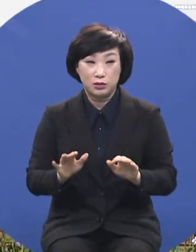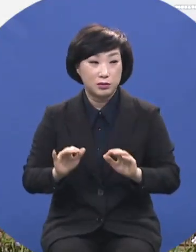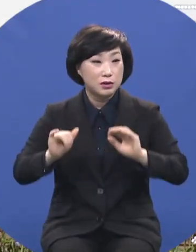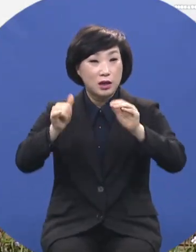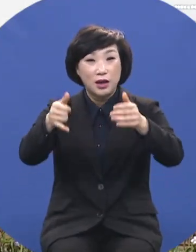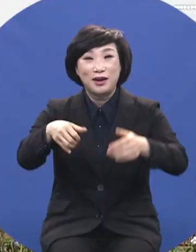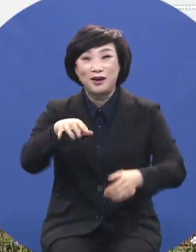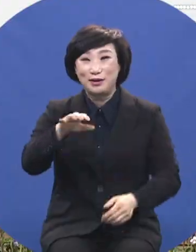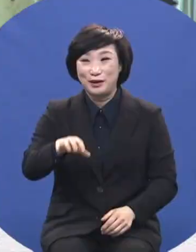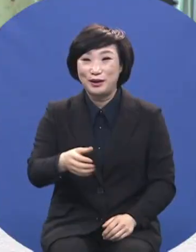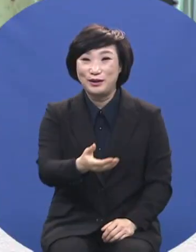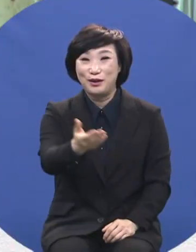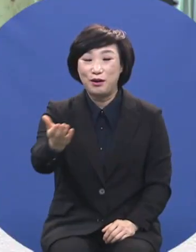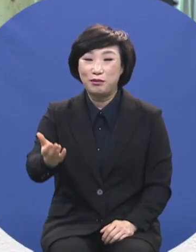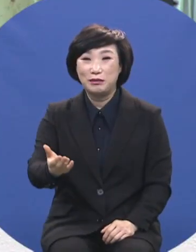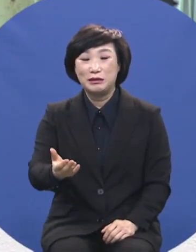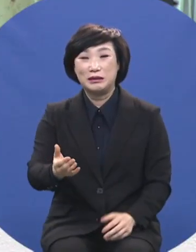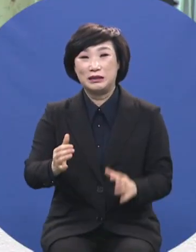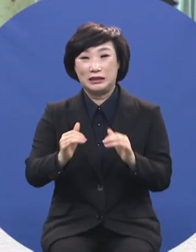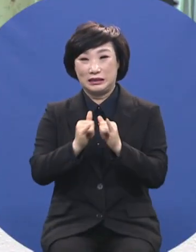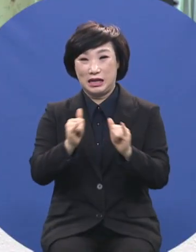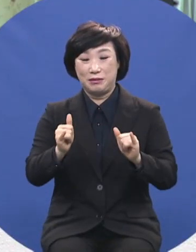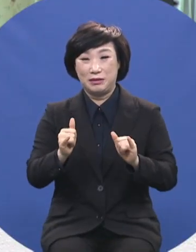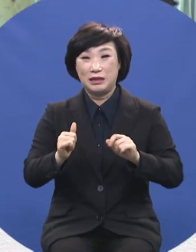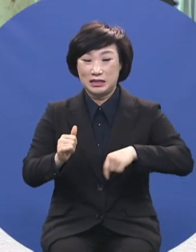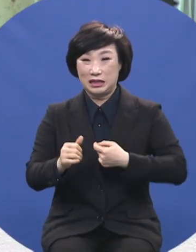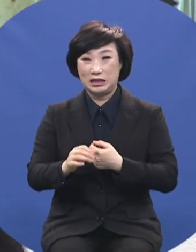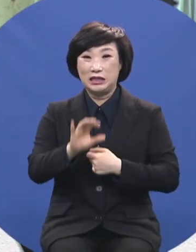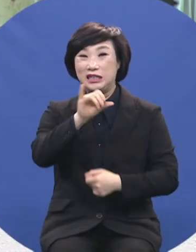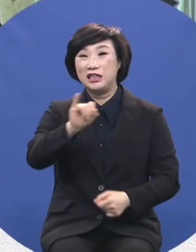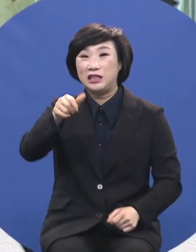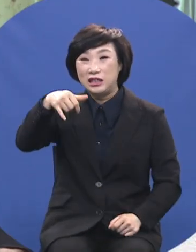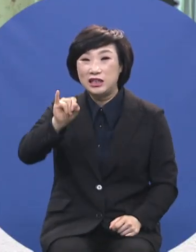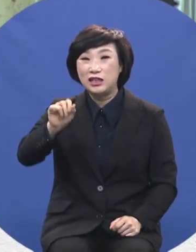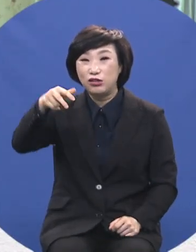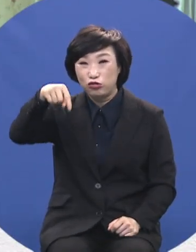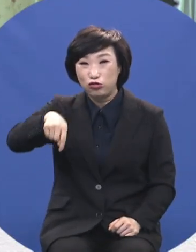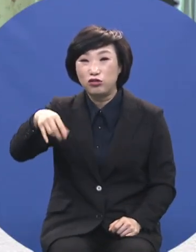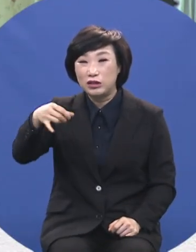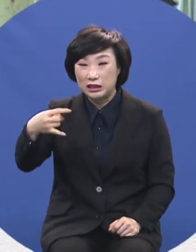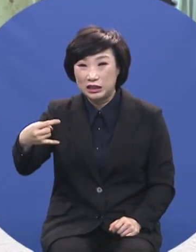세상은 얼마나 이기주의로 평창돼 있느냐.